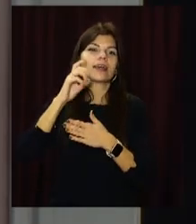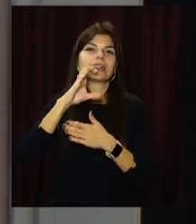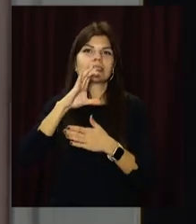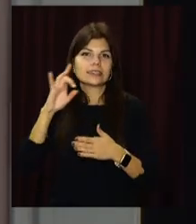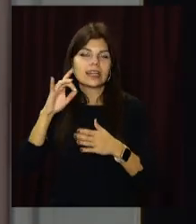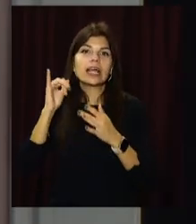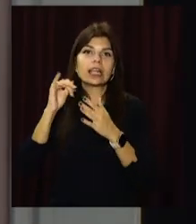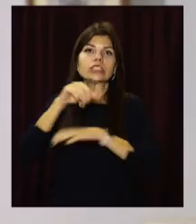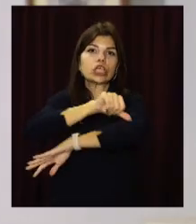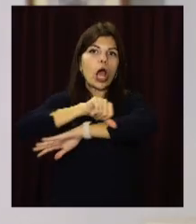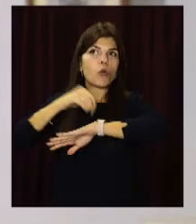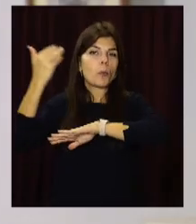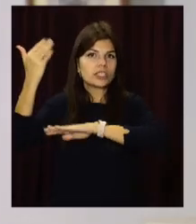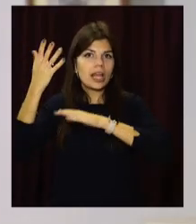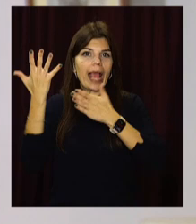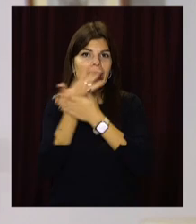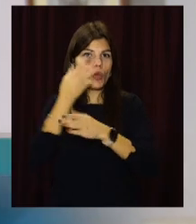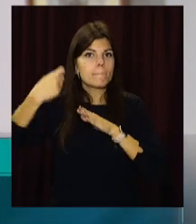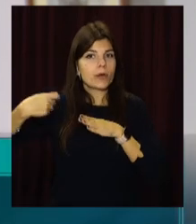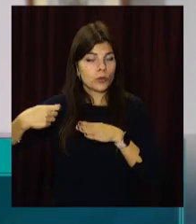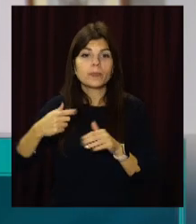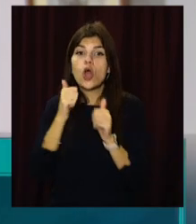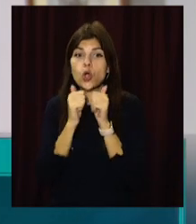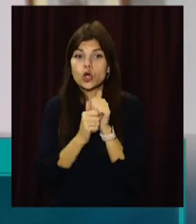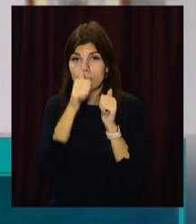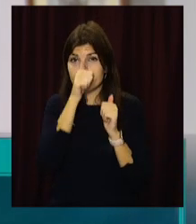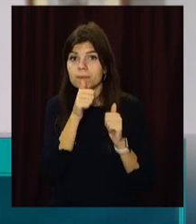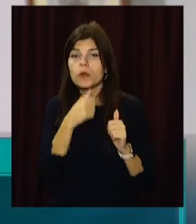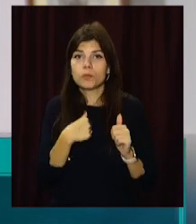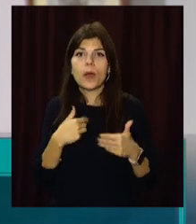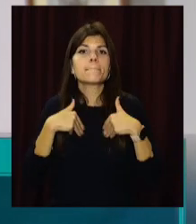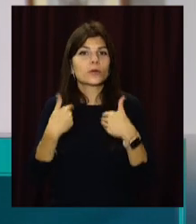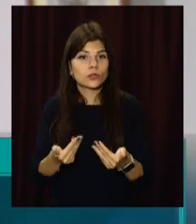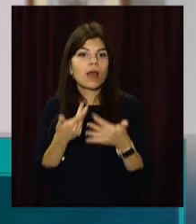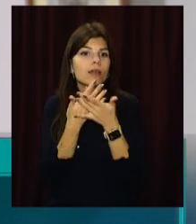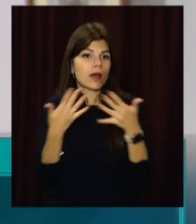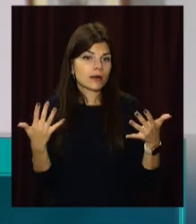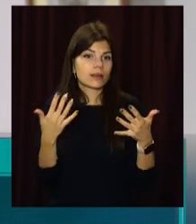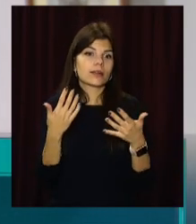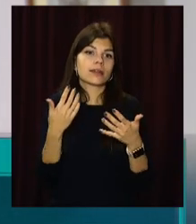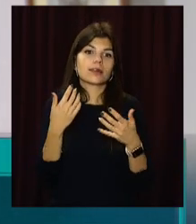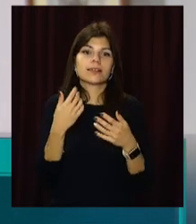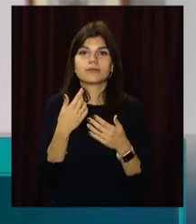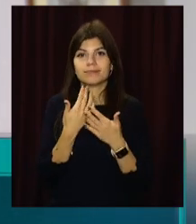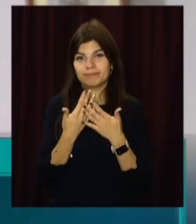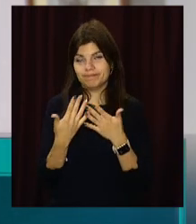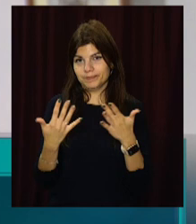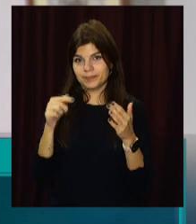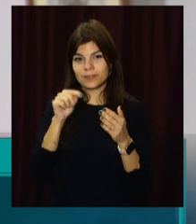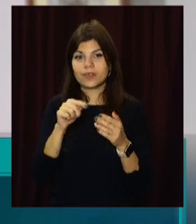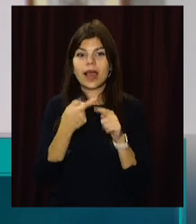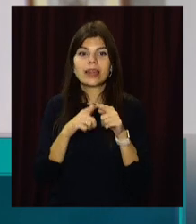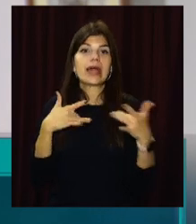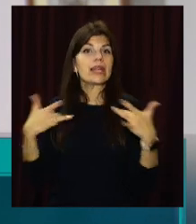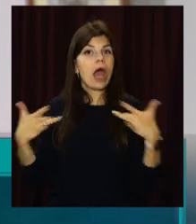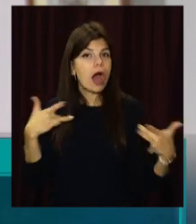зарубіжного кінематографа. Ми кожного місяця пропонуємо нашим учасникам різні розважальні та дозвілеві заходи. Це походи